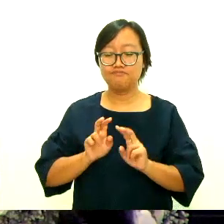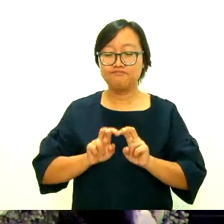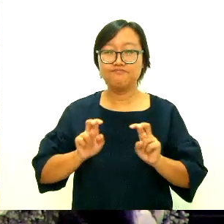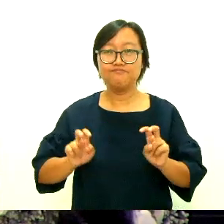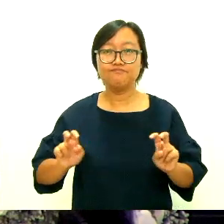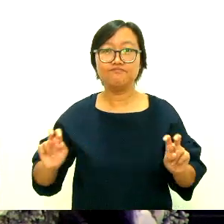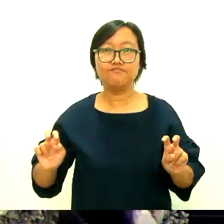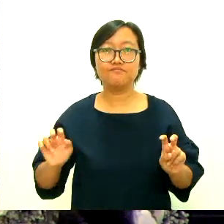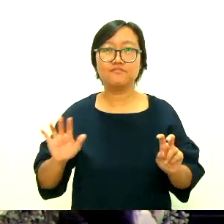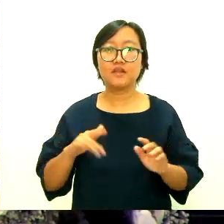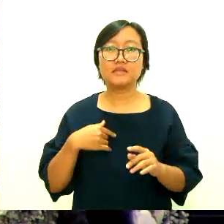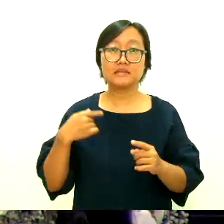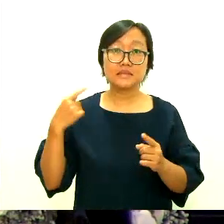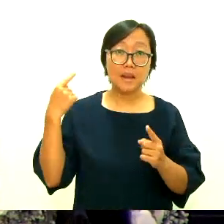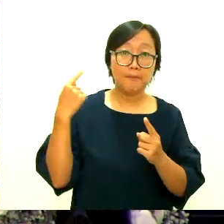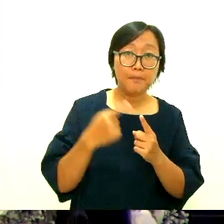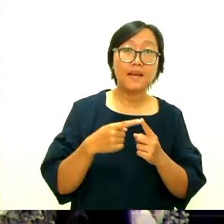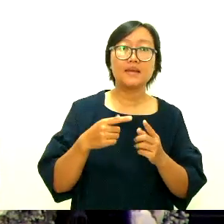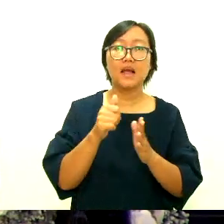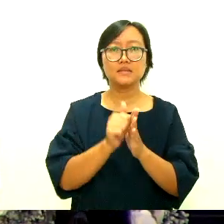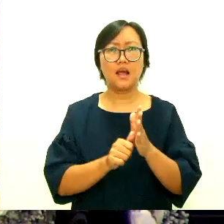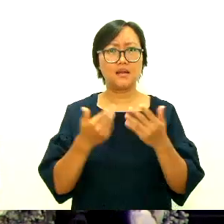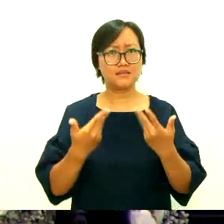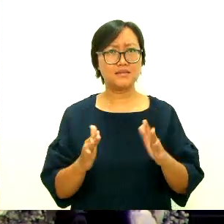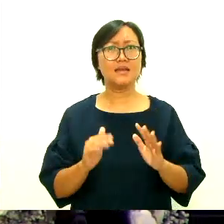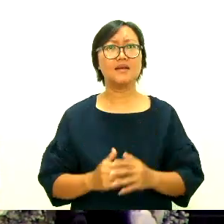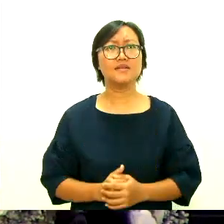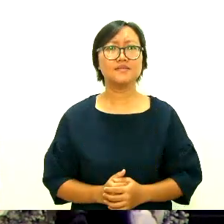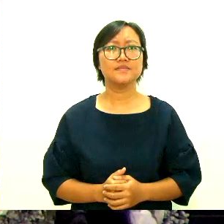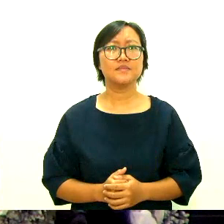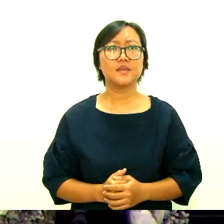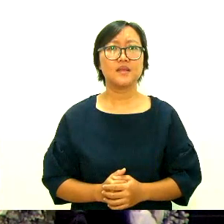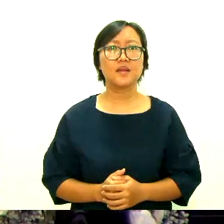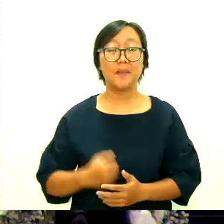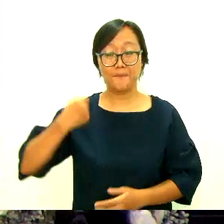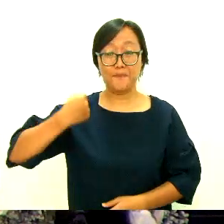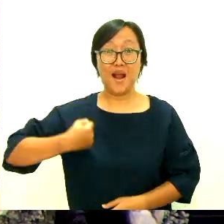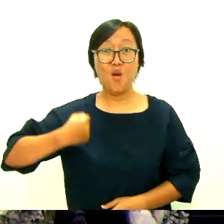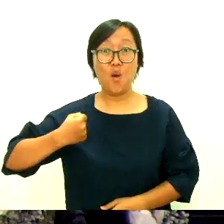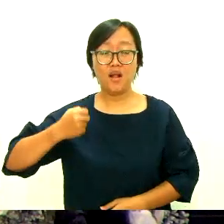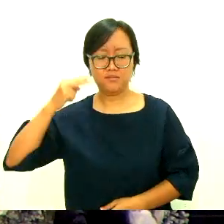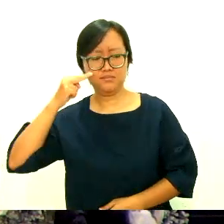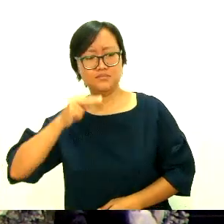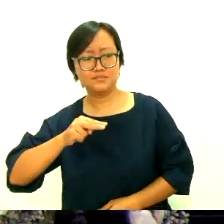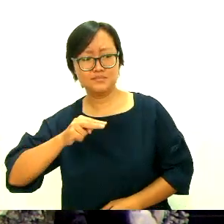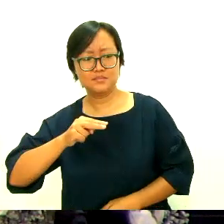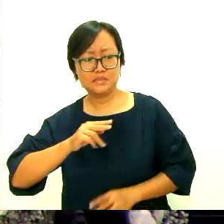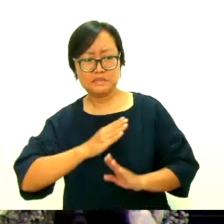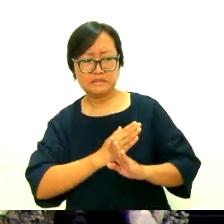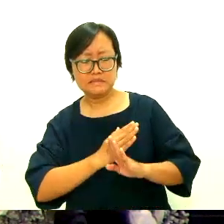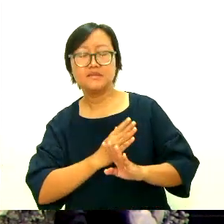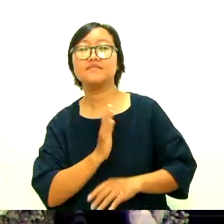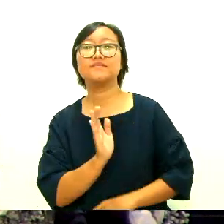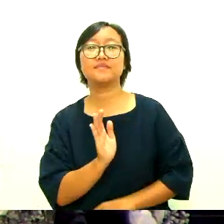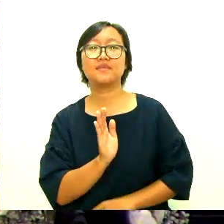Suci sampai acara selesai Hai para pengawalnya tahu dan tak melarang karena